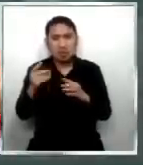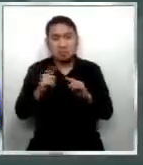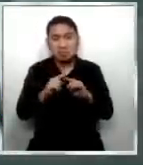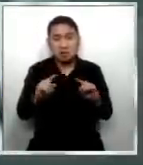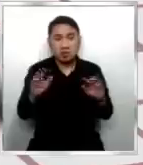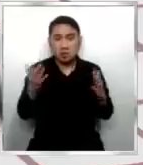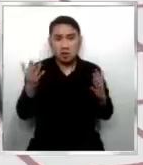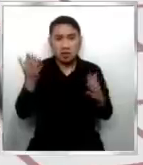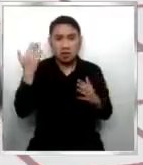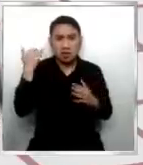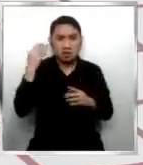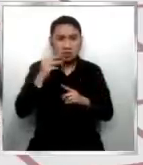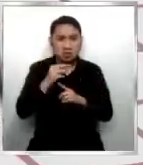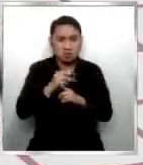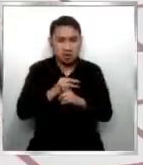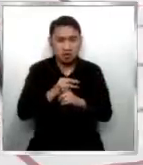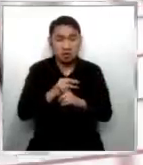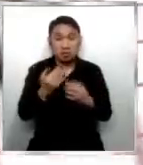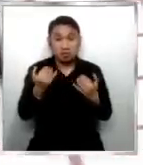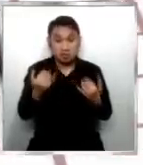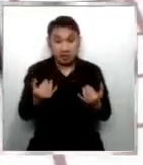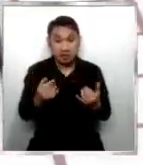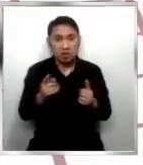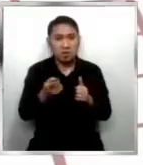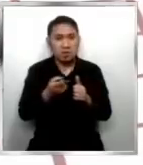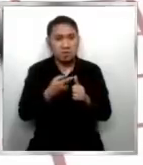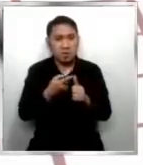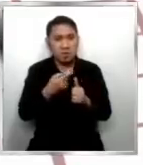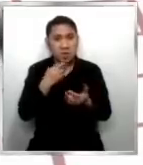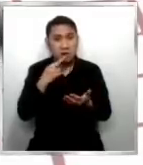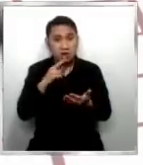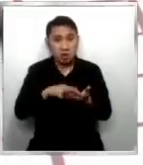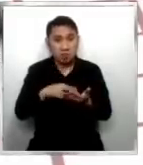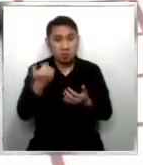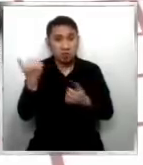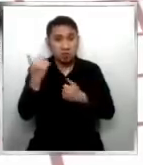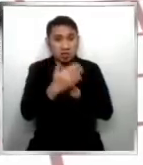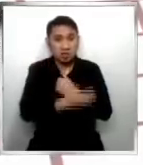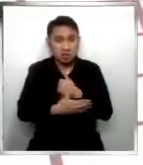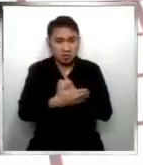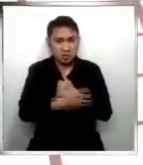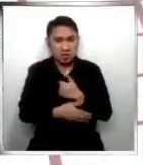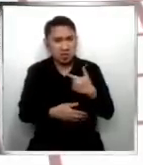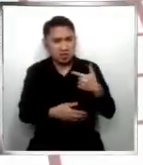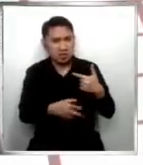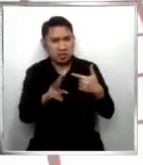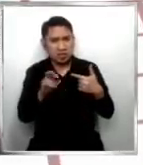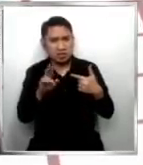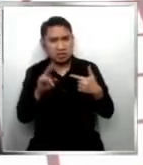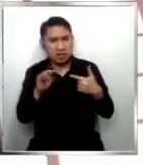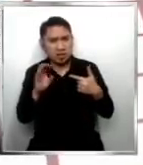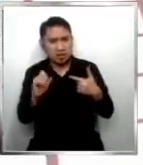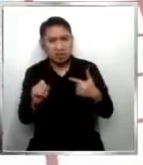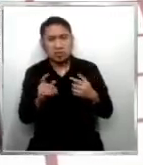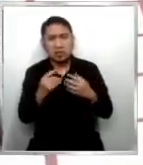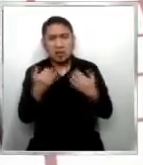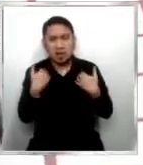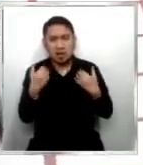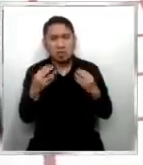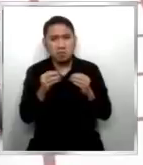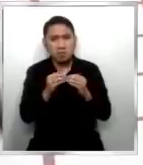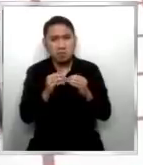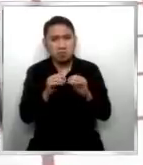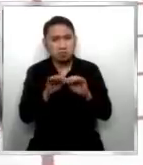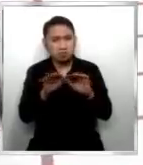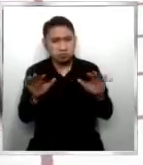Marso. Batay sa mga naunang ulat sa ibang bansa, ang G variant ay mas dominant na kesa sa naunang D variant mula sa